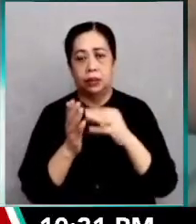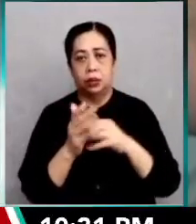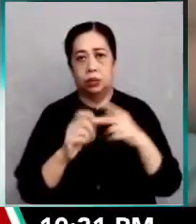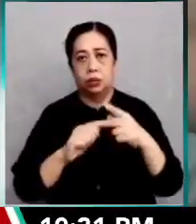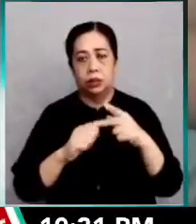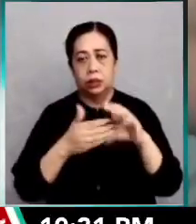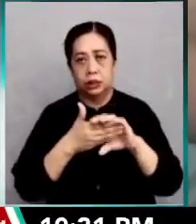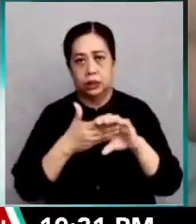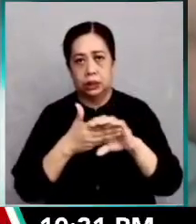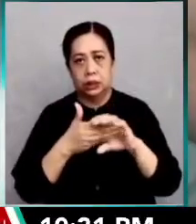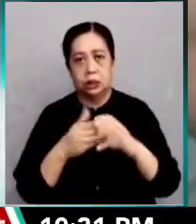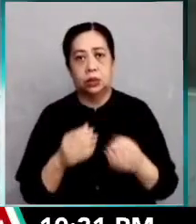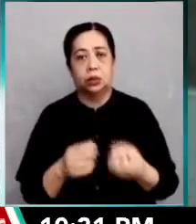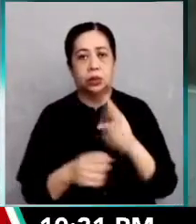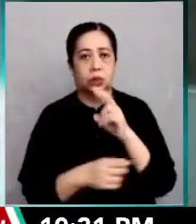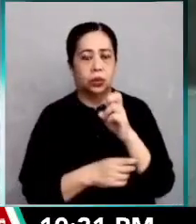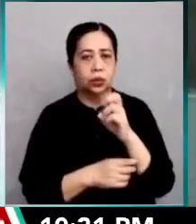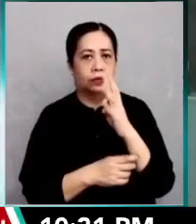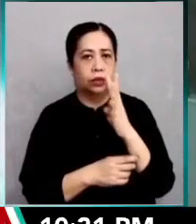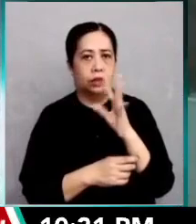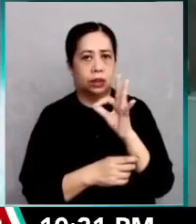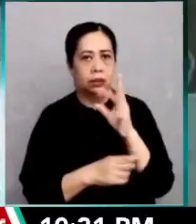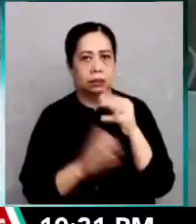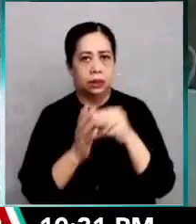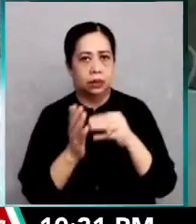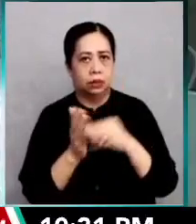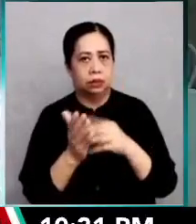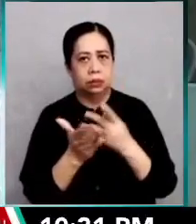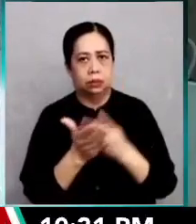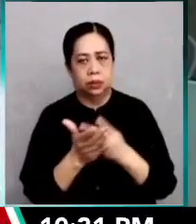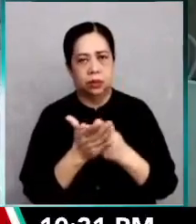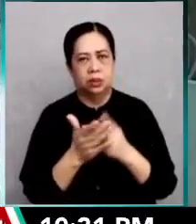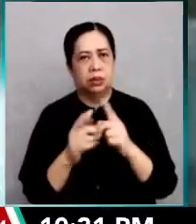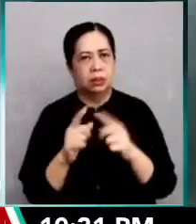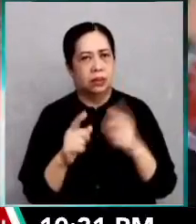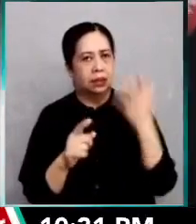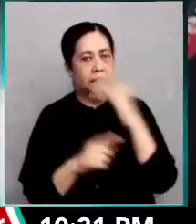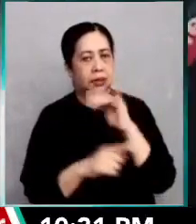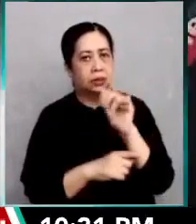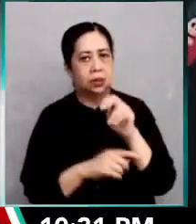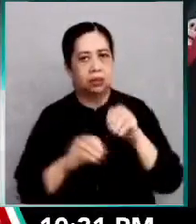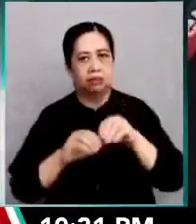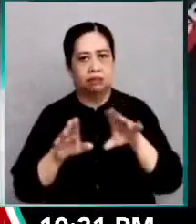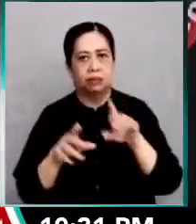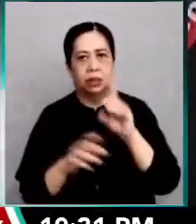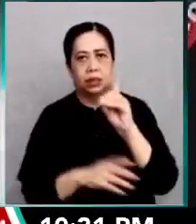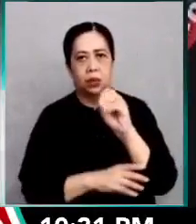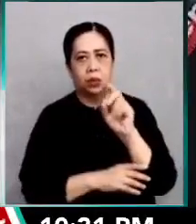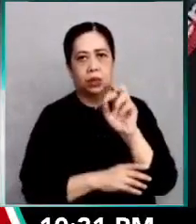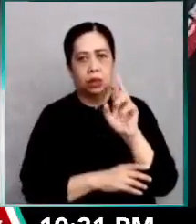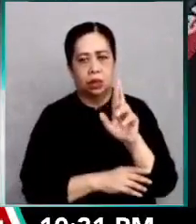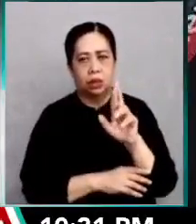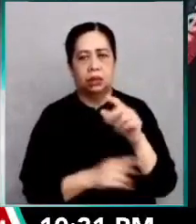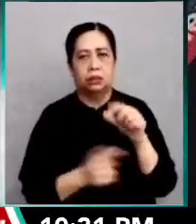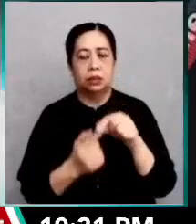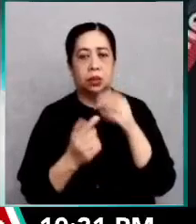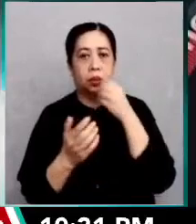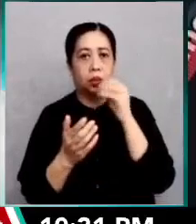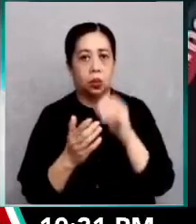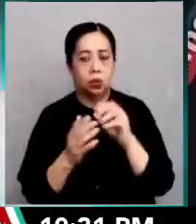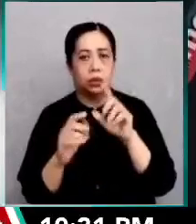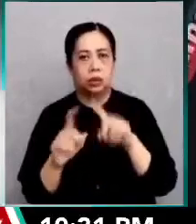sa halagang 249 million pesos. Pero nitong Enero, naglabas ang DOTR ng special order na ito na